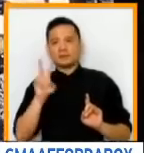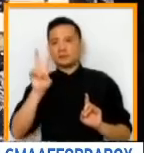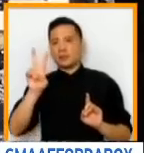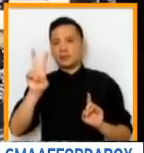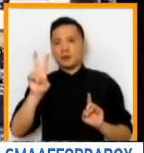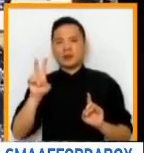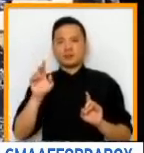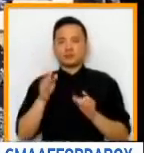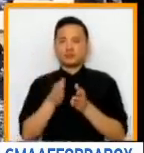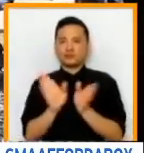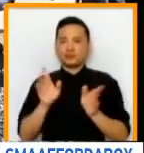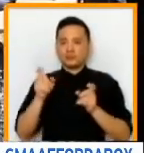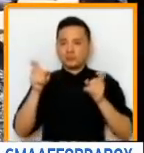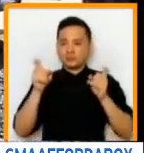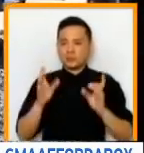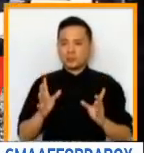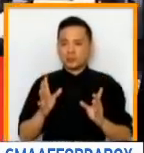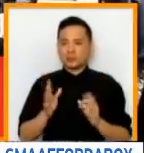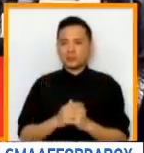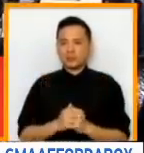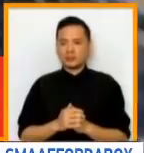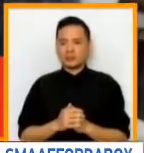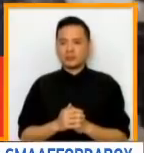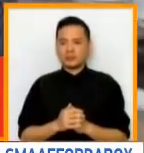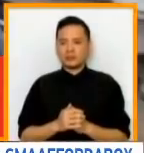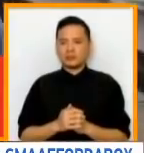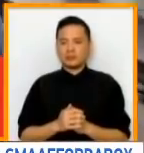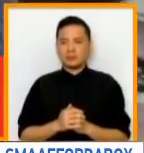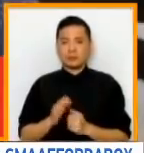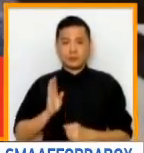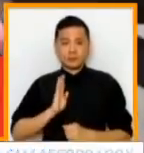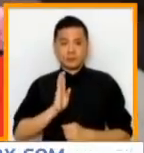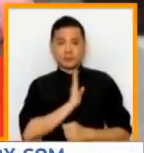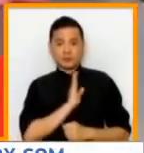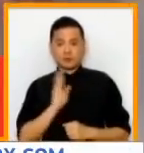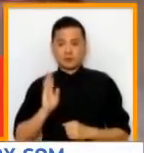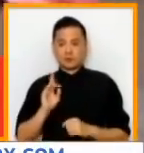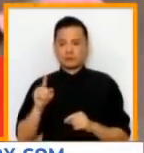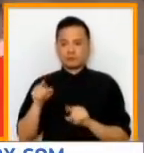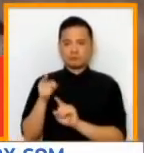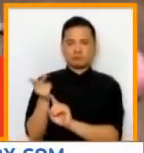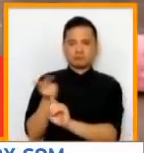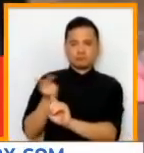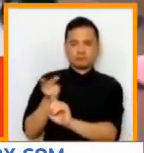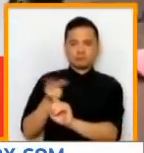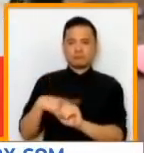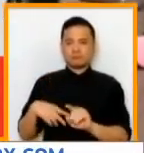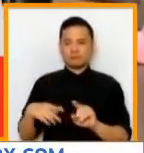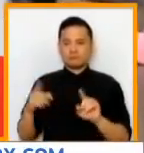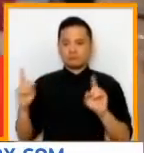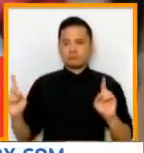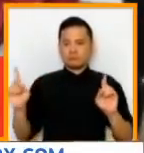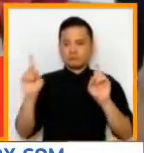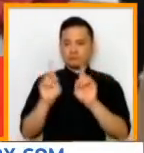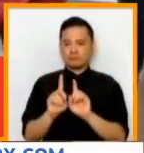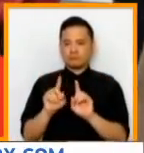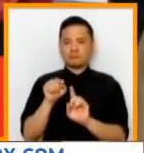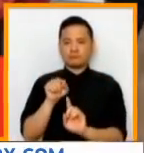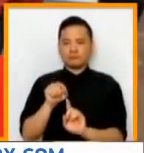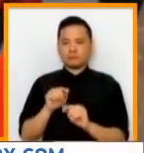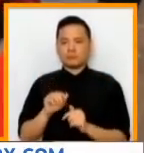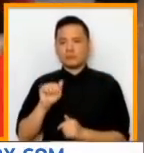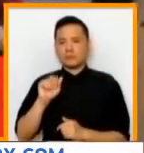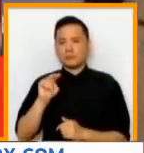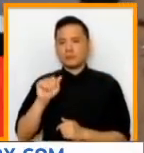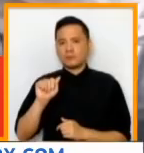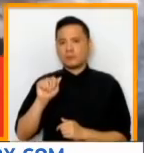Melchor Licoben ang itinalagang GM ng board ng Beneco, habang si dating PCOO Assistant Secretary Ana Maria Banaag